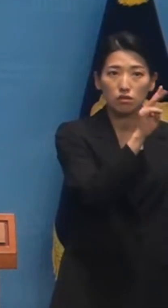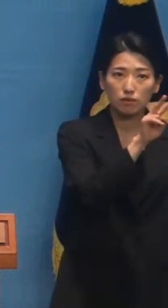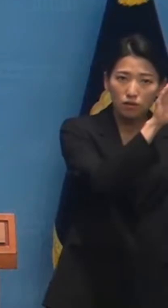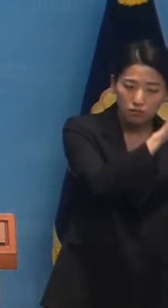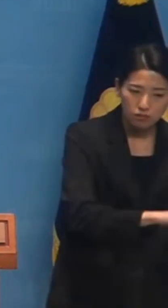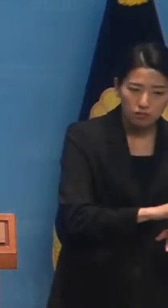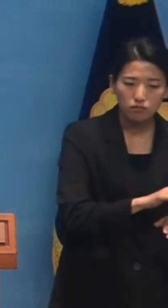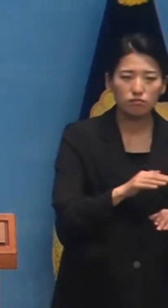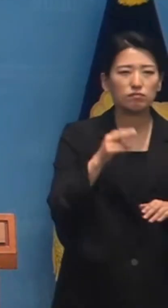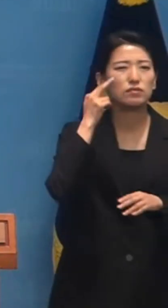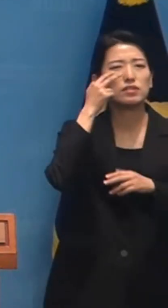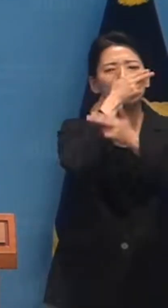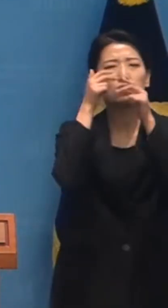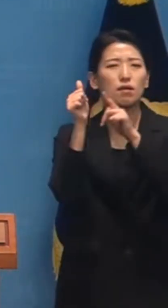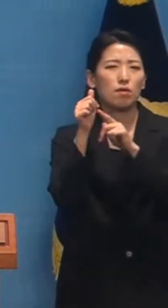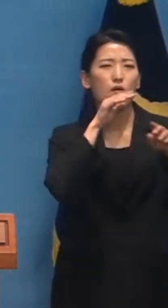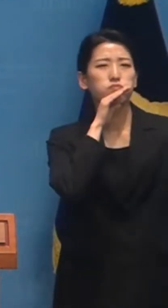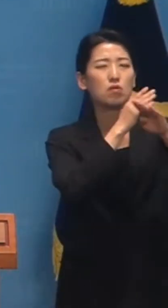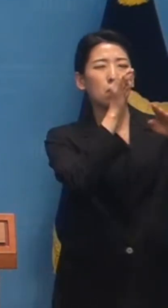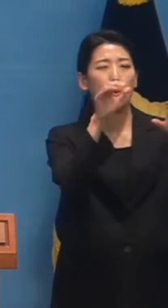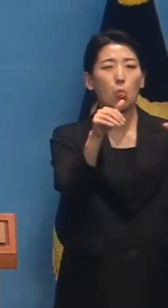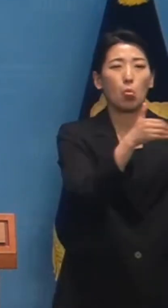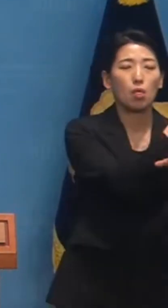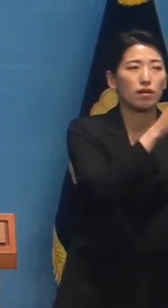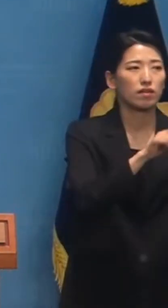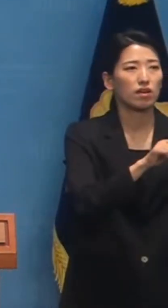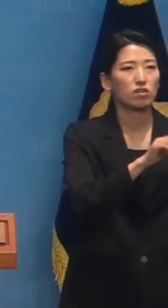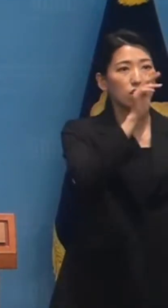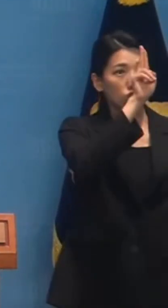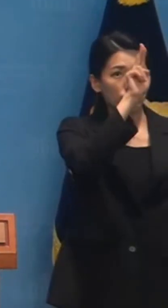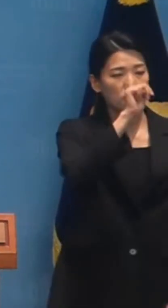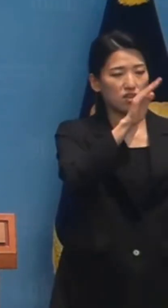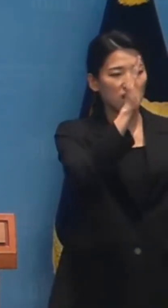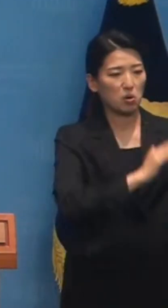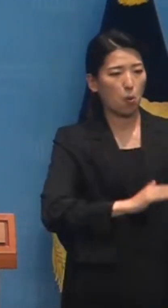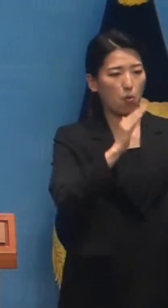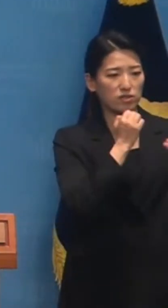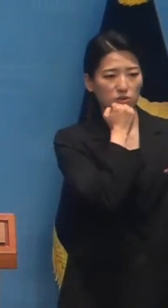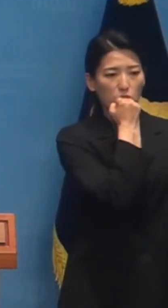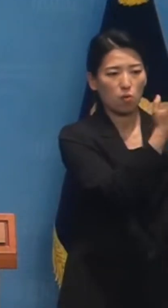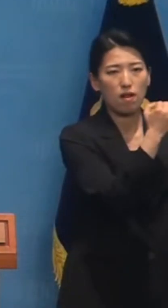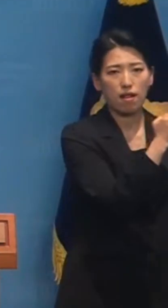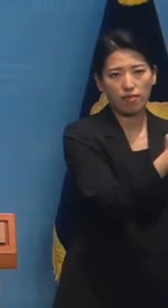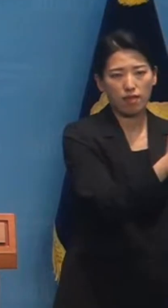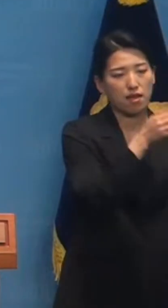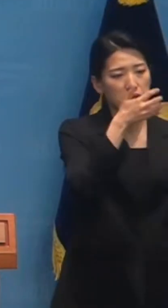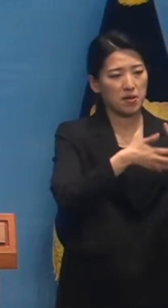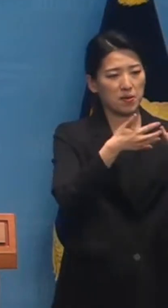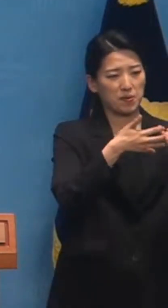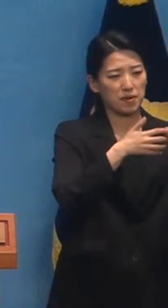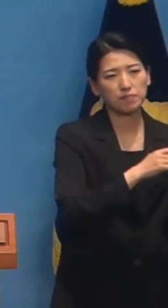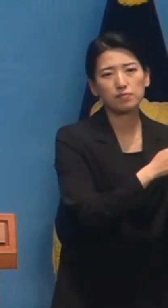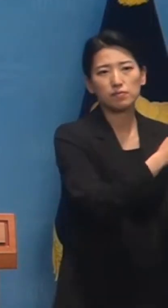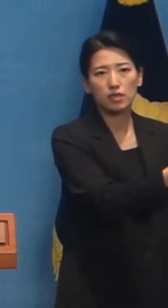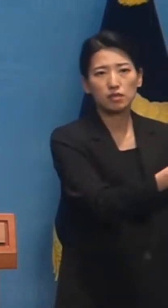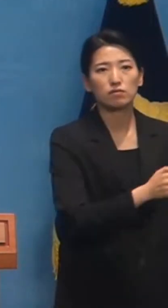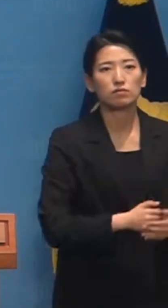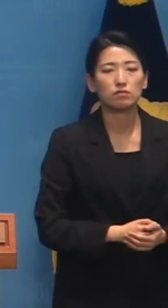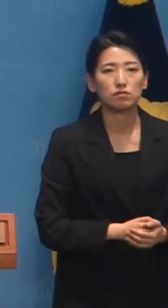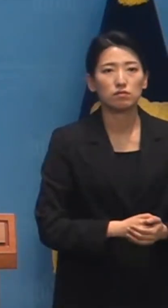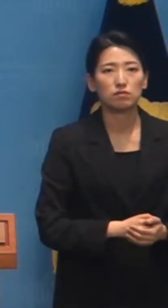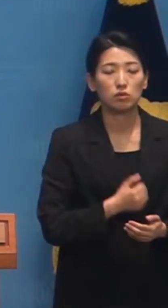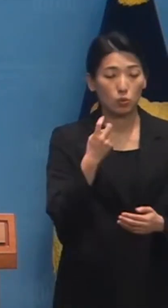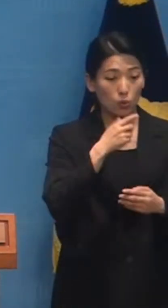이재명 대북 성공 관련 미국과 유엔의 공식 고발 접수 5월 12일 영상과 전옥현